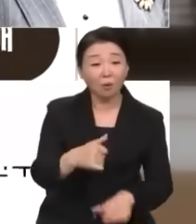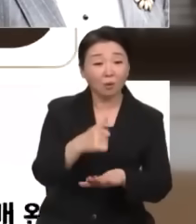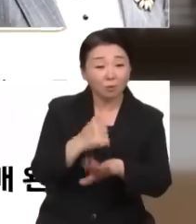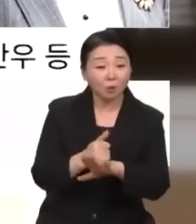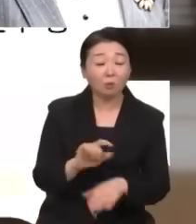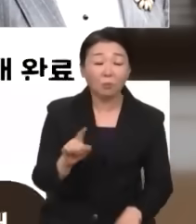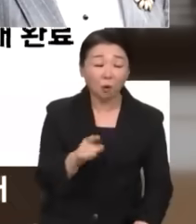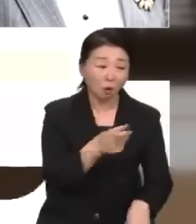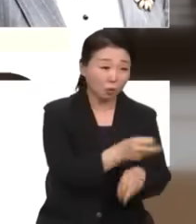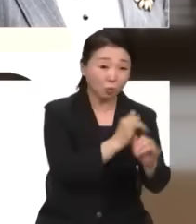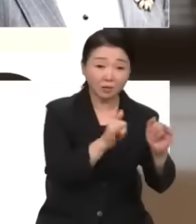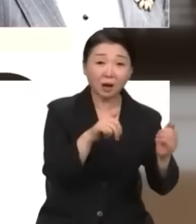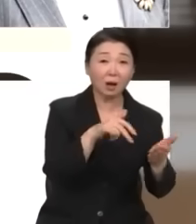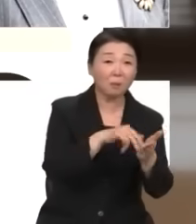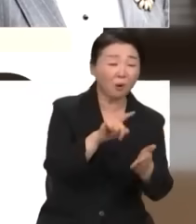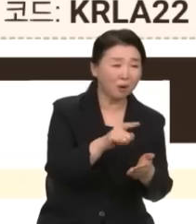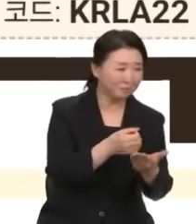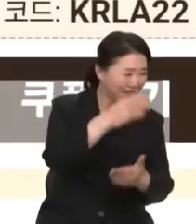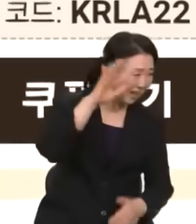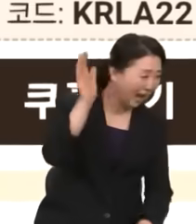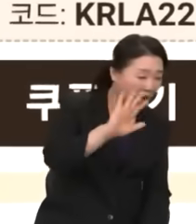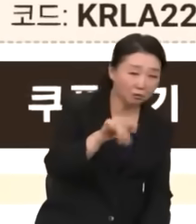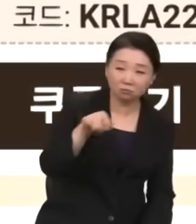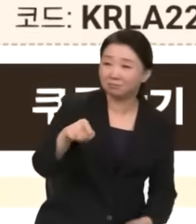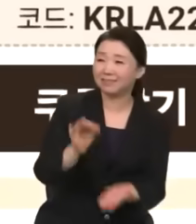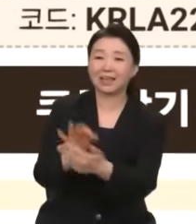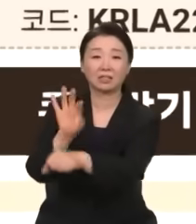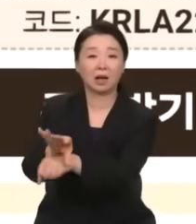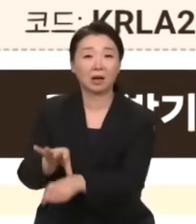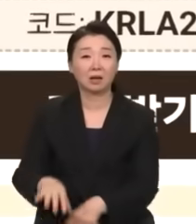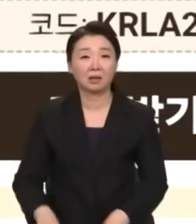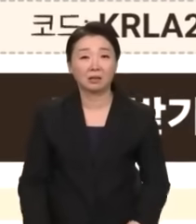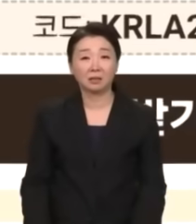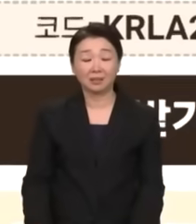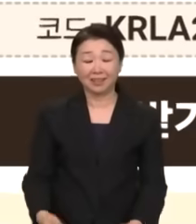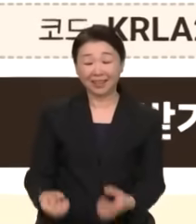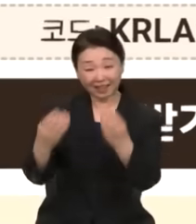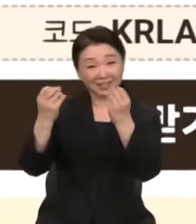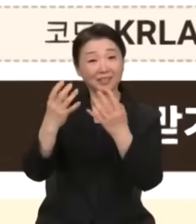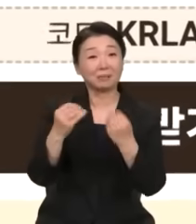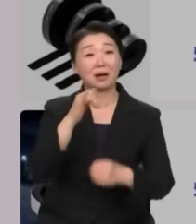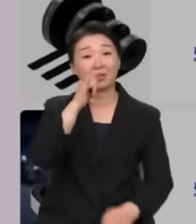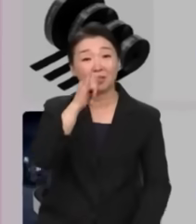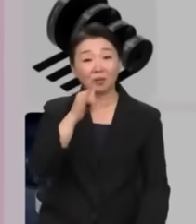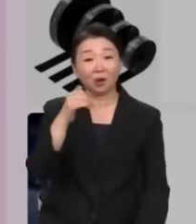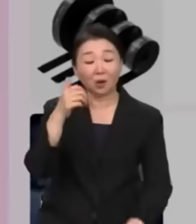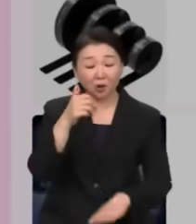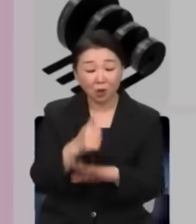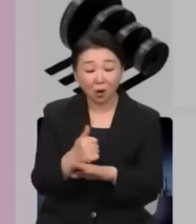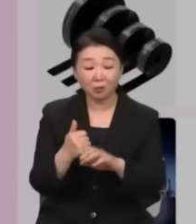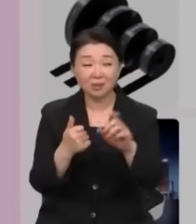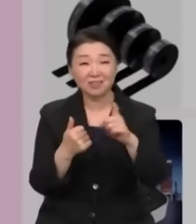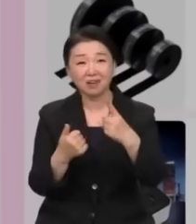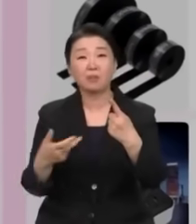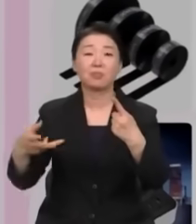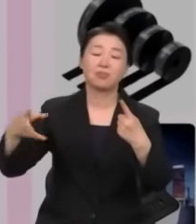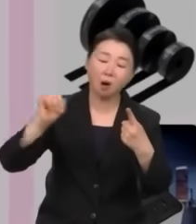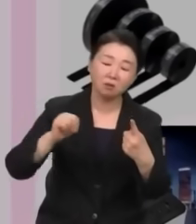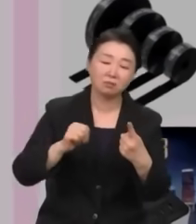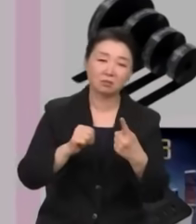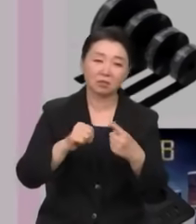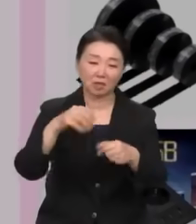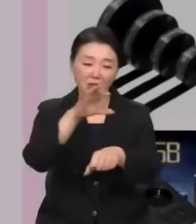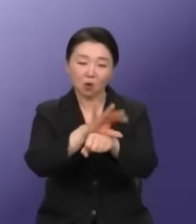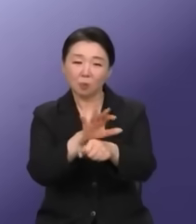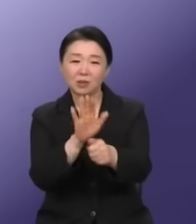이제 소비자가 글로 많이 넘어가고. 알리는 다양한 행사 등으로 총 1,000억 원의 쇼핑 지원금을 푼단